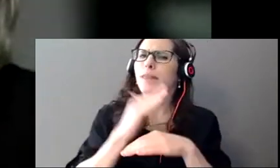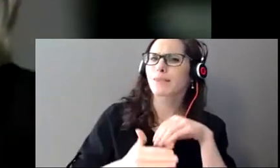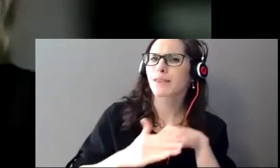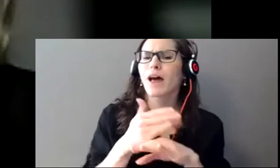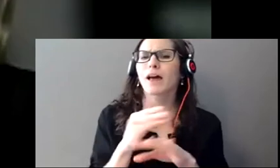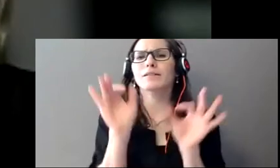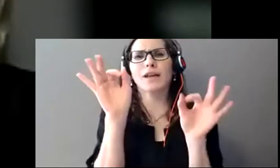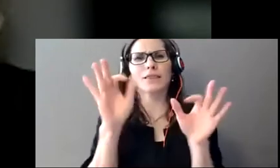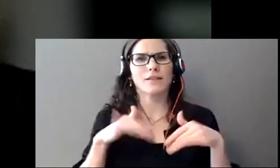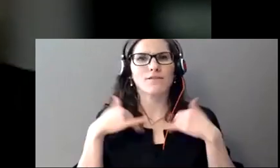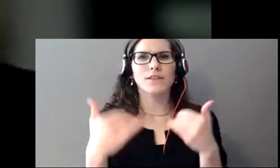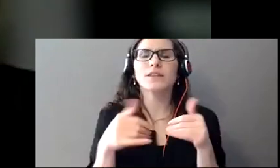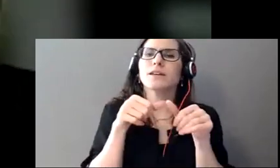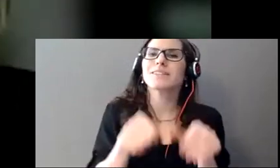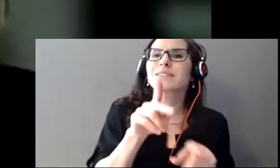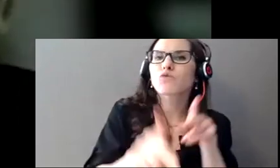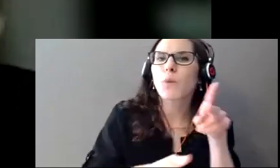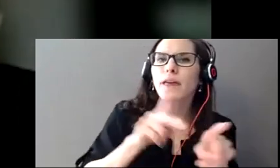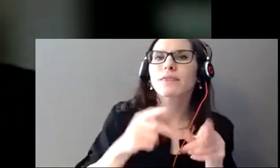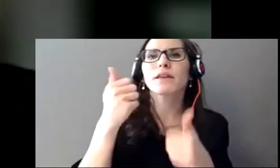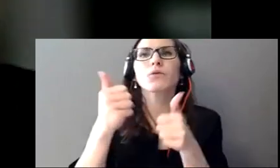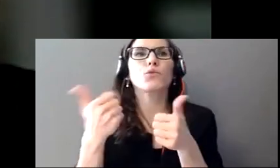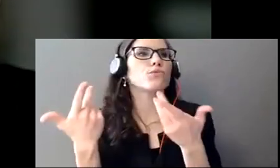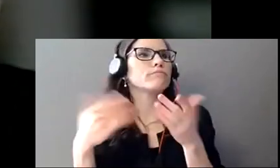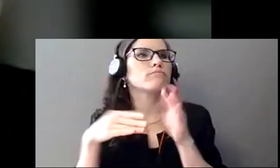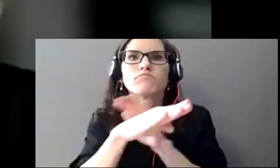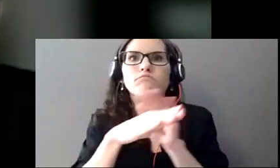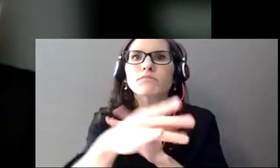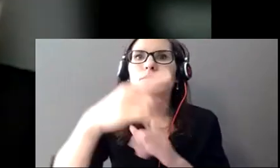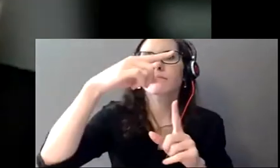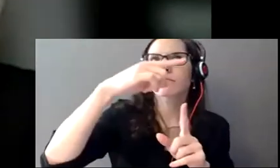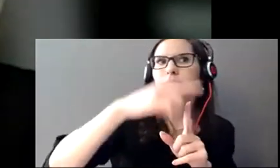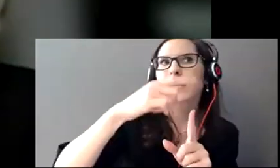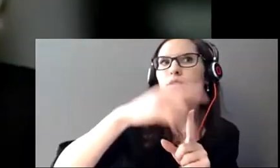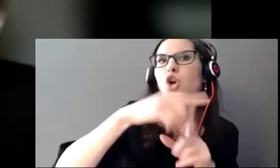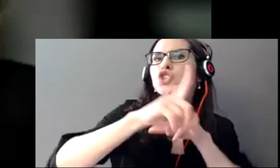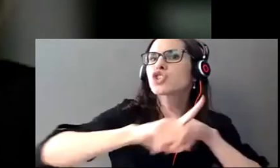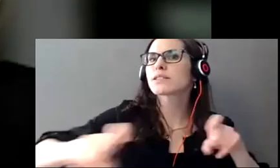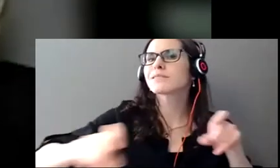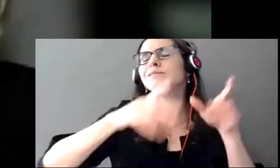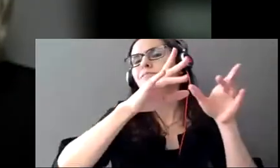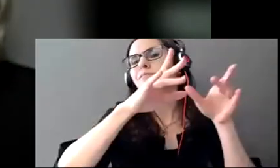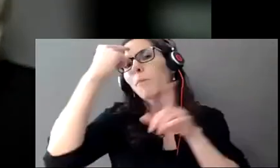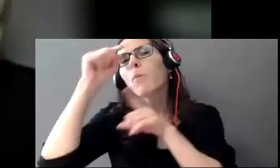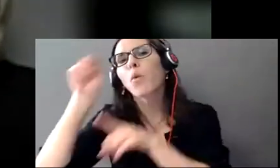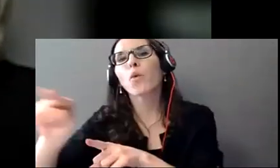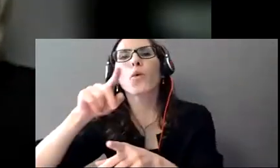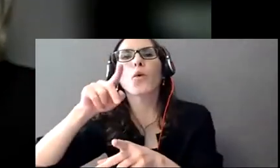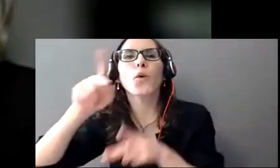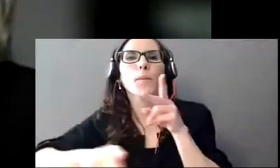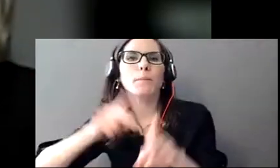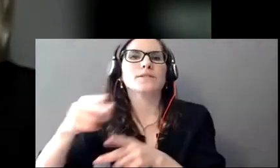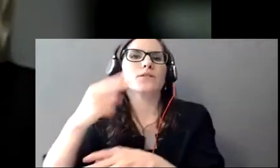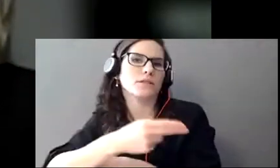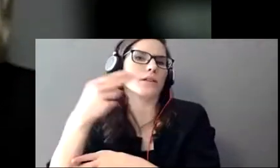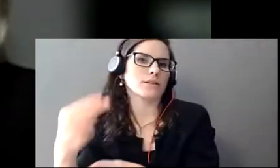de la citoyenneté ou encore des avancées techniques et technologiques dédiées aux personnes et au handicap, mettent au